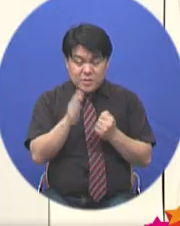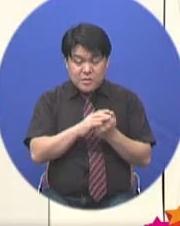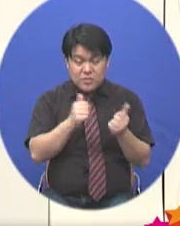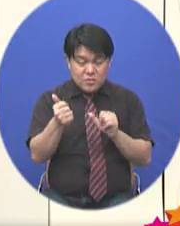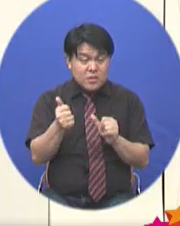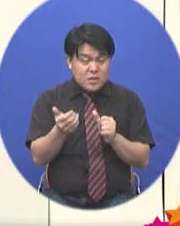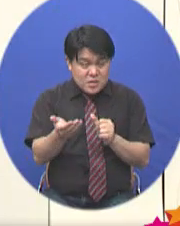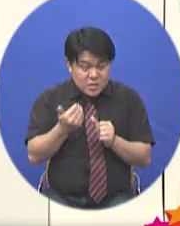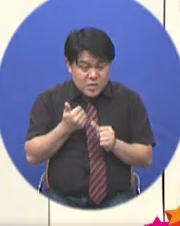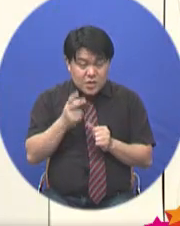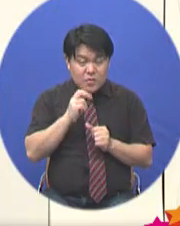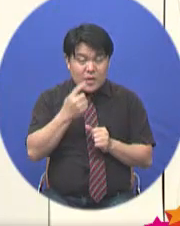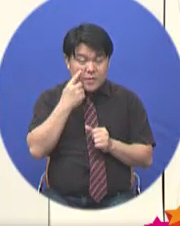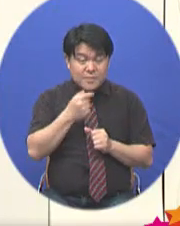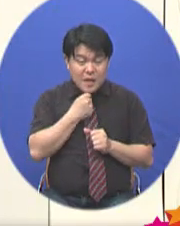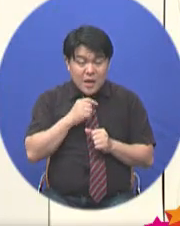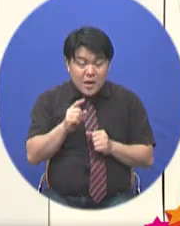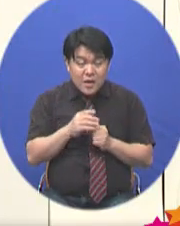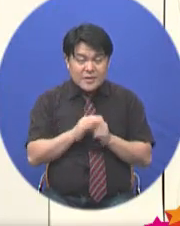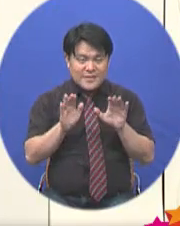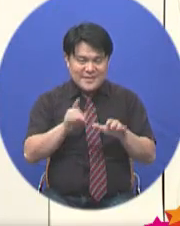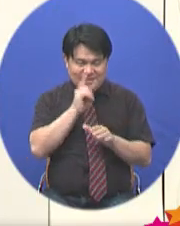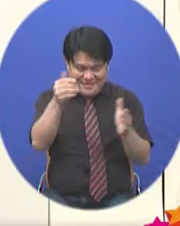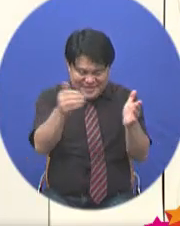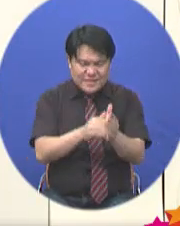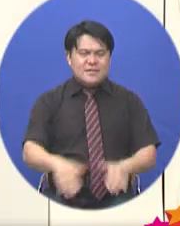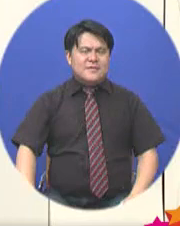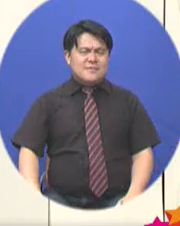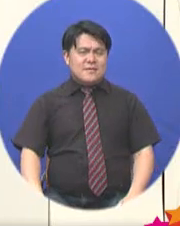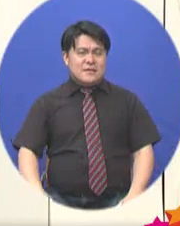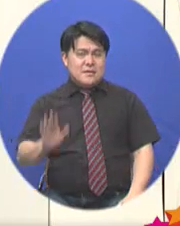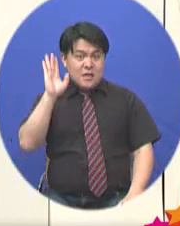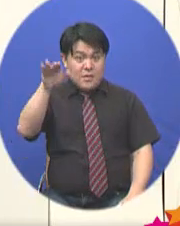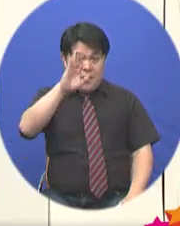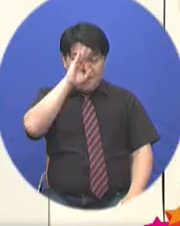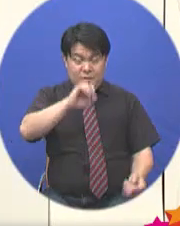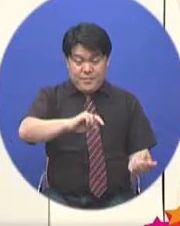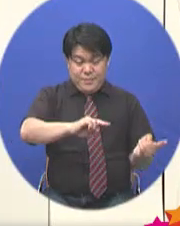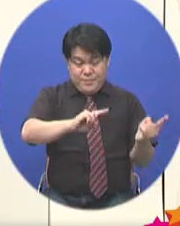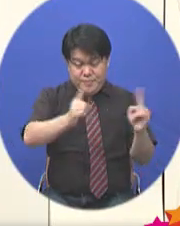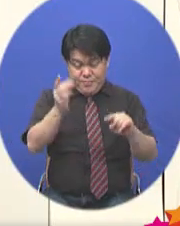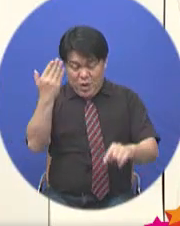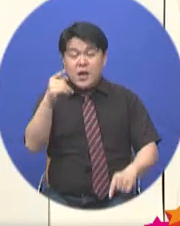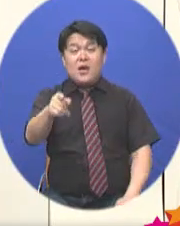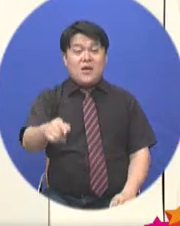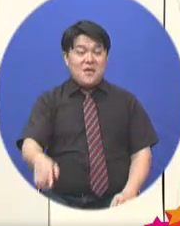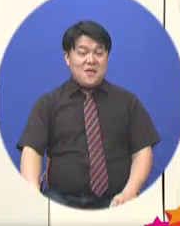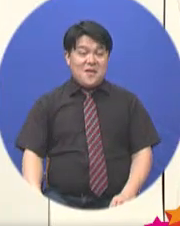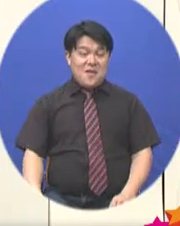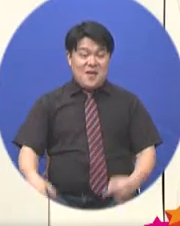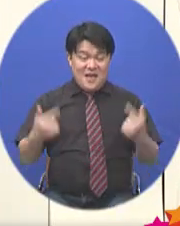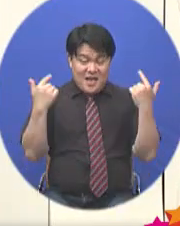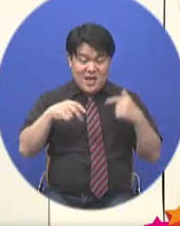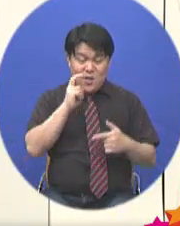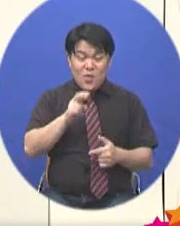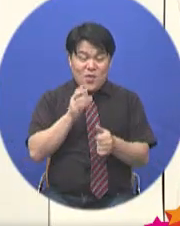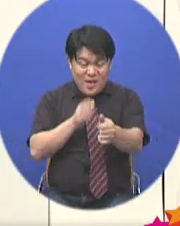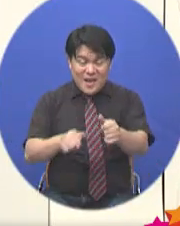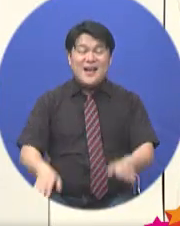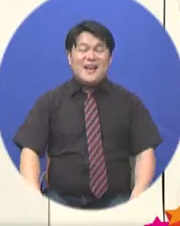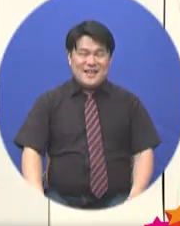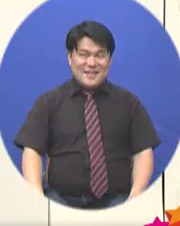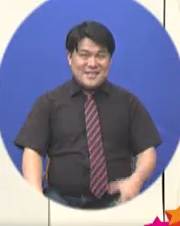한번 노래라도 한번 불러보자 해가지고 신청했습니다. 네. 그러다 보면 낫는 거예요. 그러다 맞아요. 보면 낫는 거예요. 매일 노래하세요. 네, 걱정하지 매일.